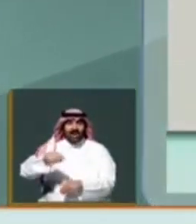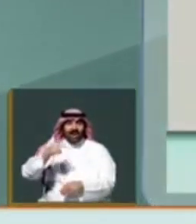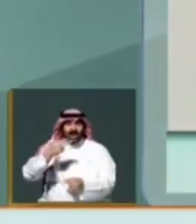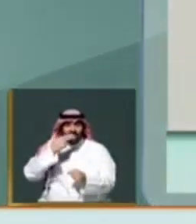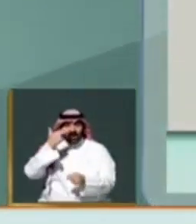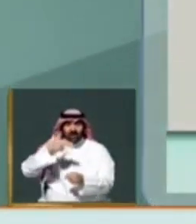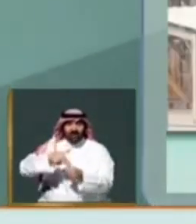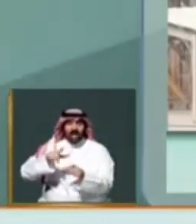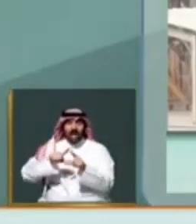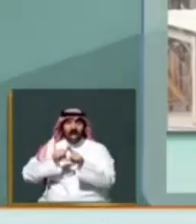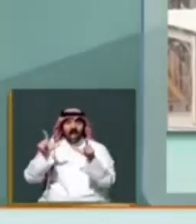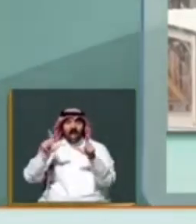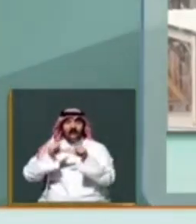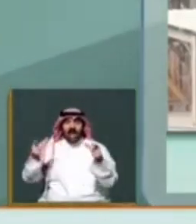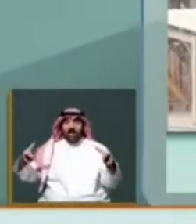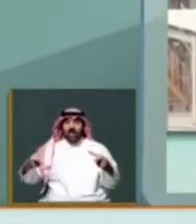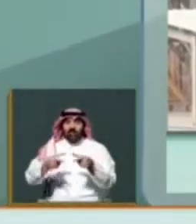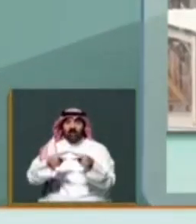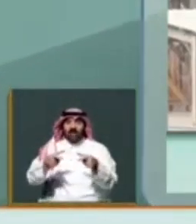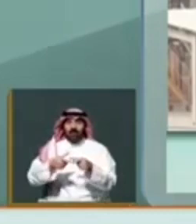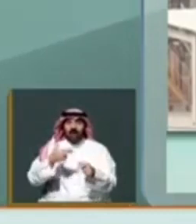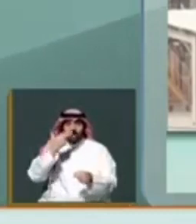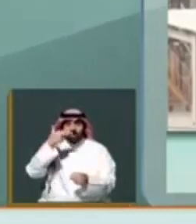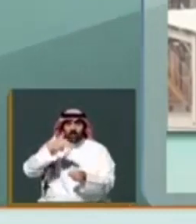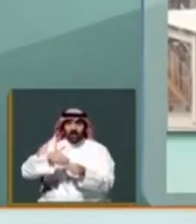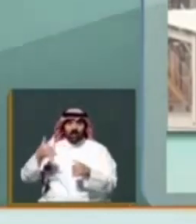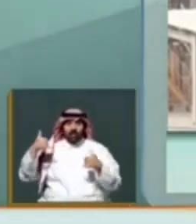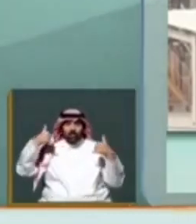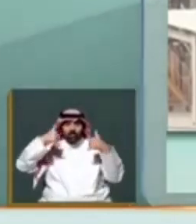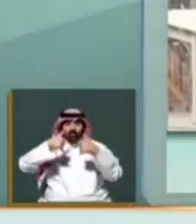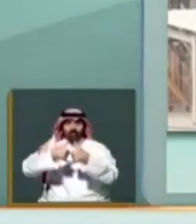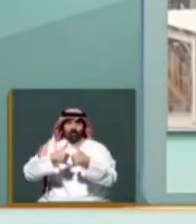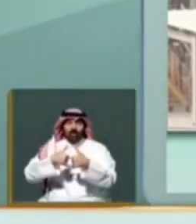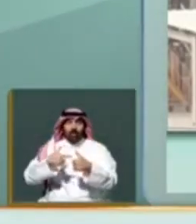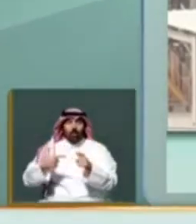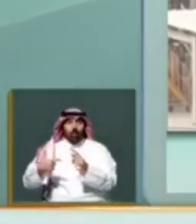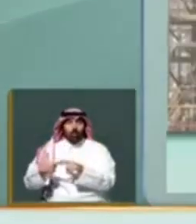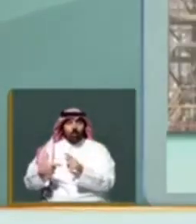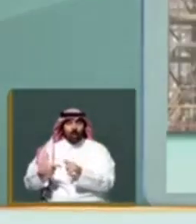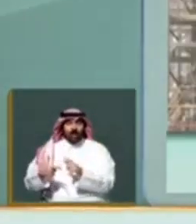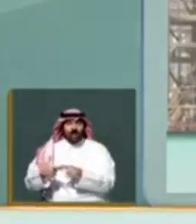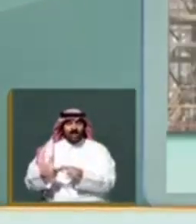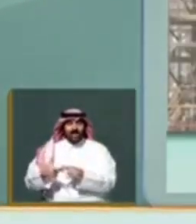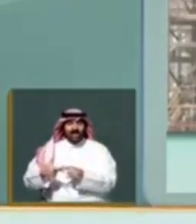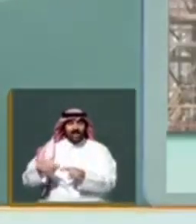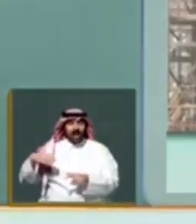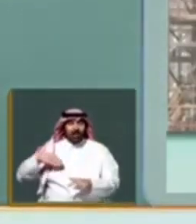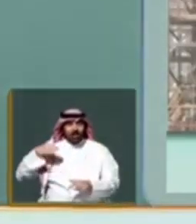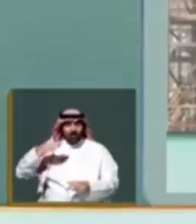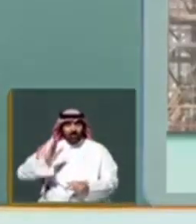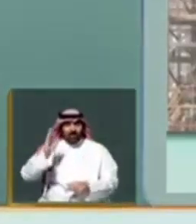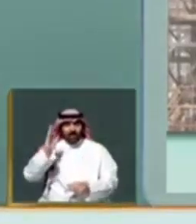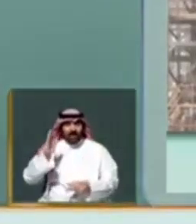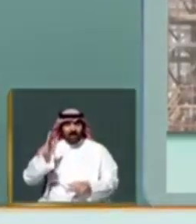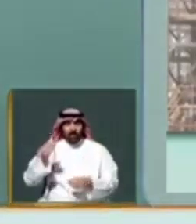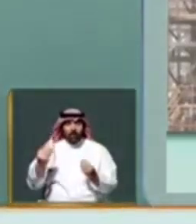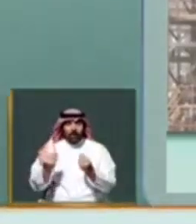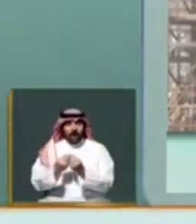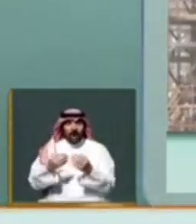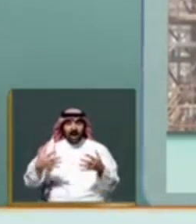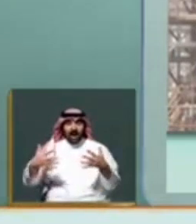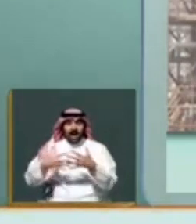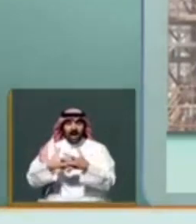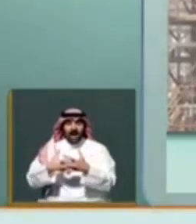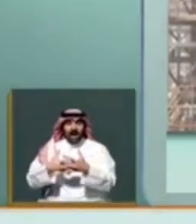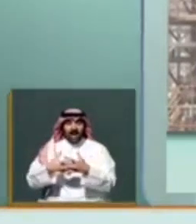فقط الإعلان عن المحادثة الهاتفية بين سمو ولي العهد والرئيس ترامب، ودعوة ومن ثم